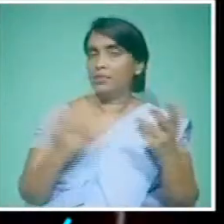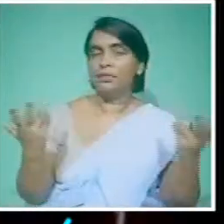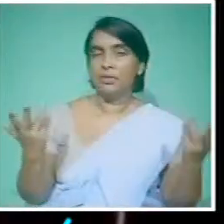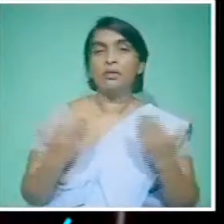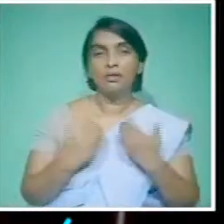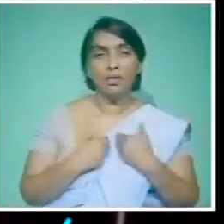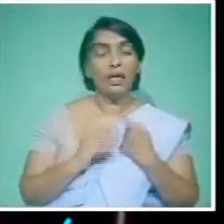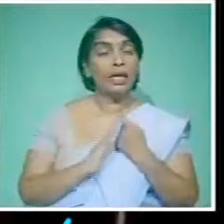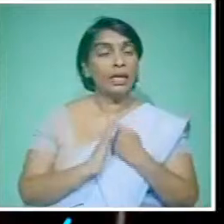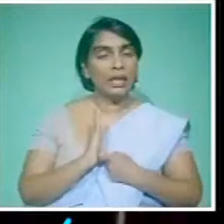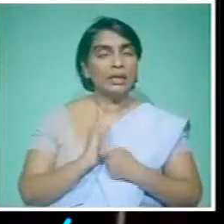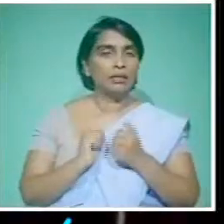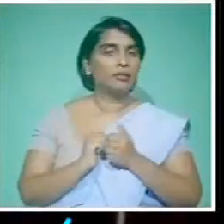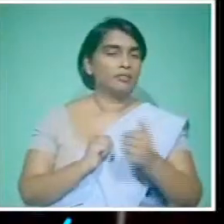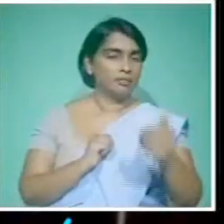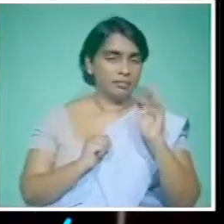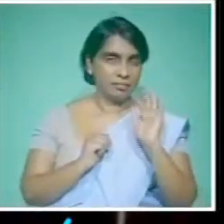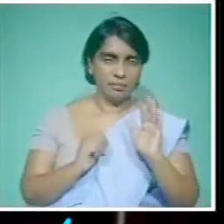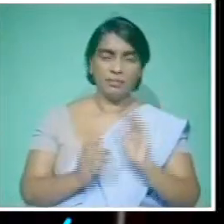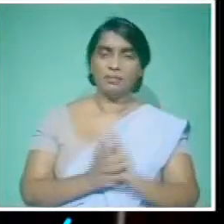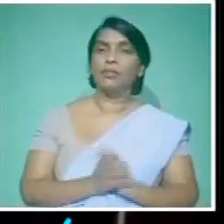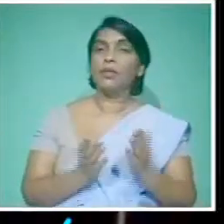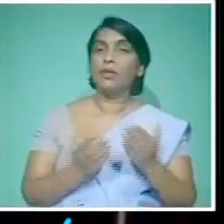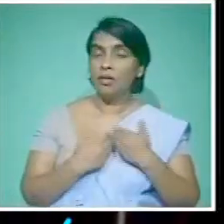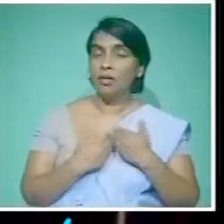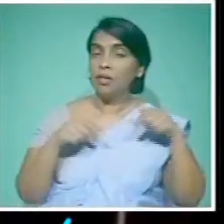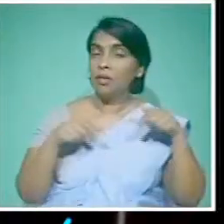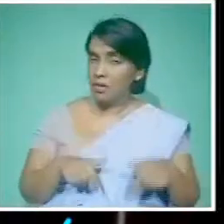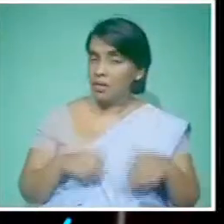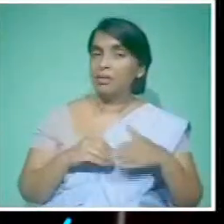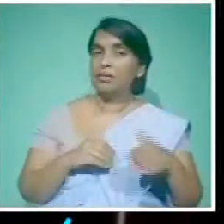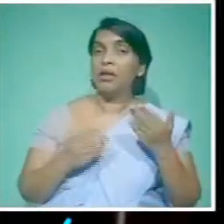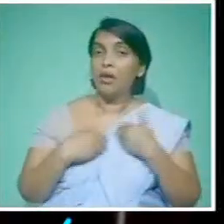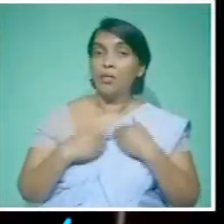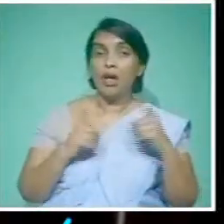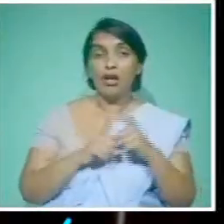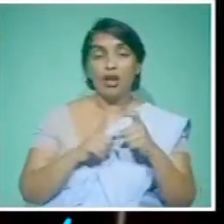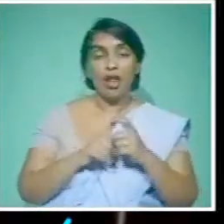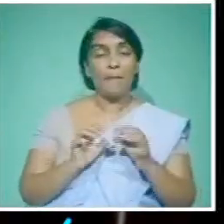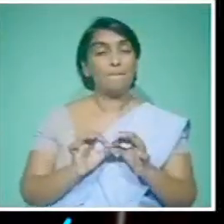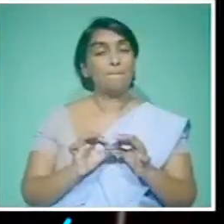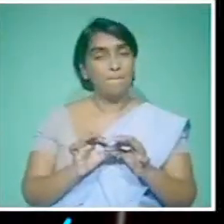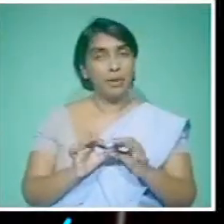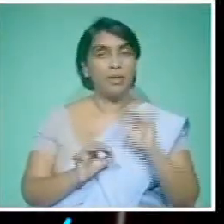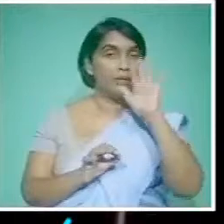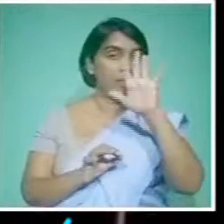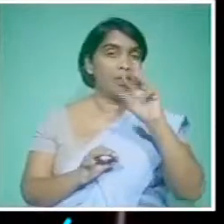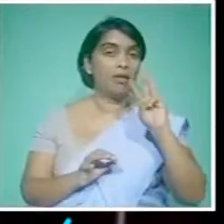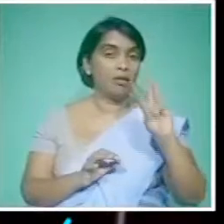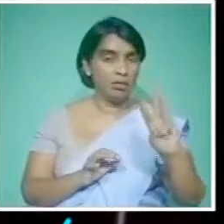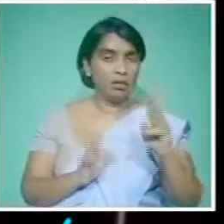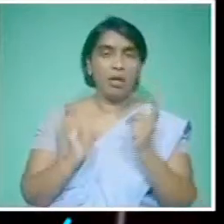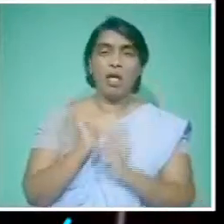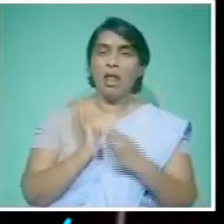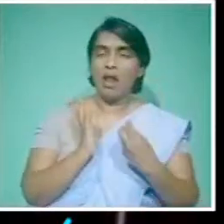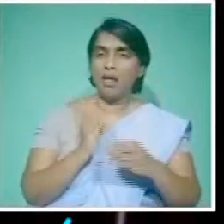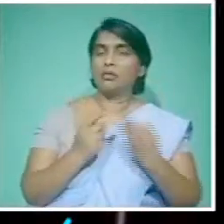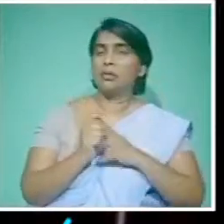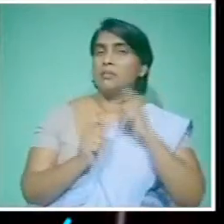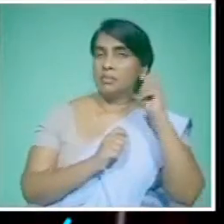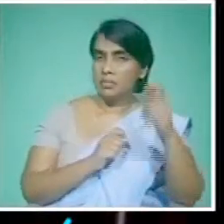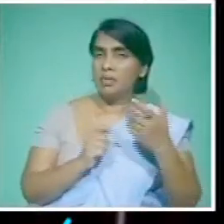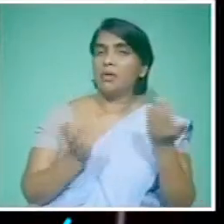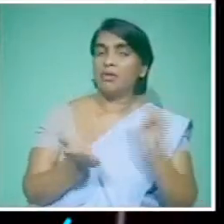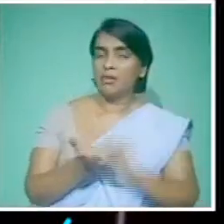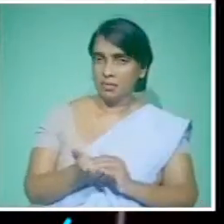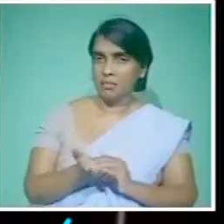අපි ඒකට නීතිය ක්‍රියාත්මක කළ යුතුයි. අපිට අද වෙලා තියෙන්නේ අපි ඩොලර් බිලියන 53ක විතර ණයක් තියෙනවා ගෙවන්න.